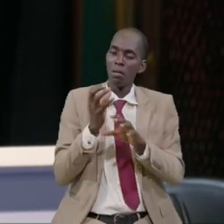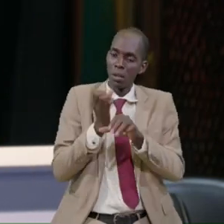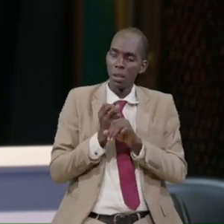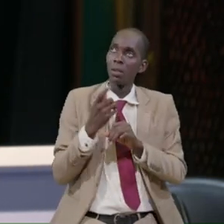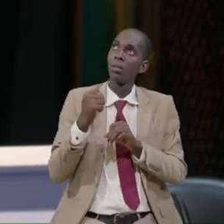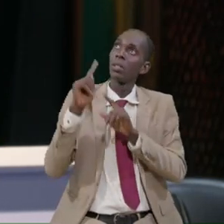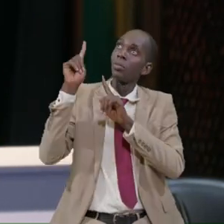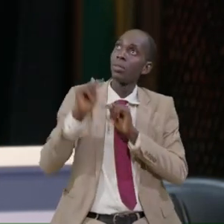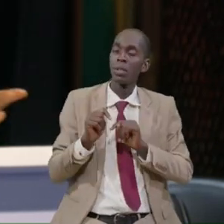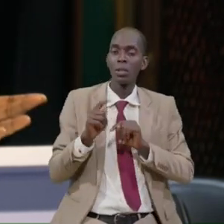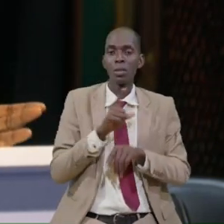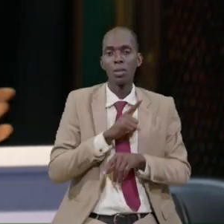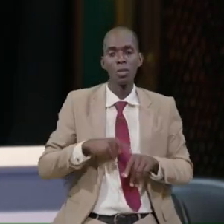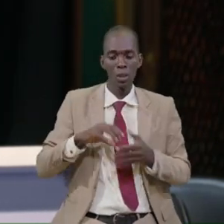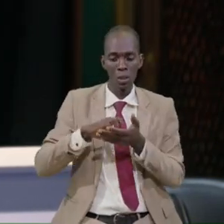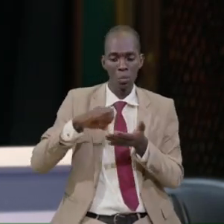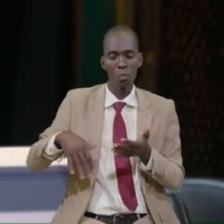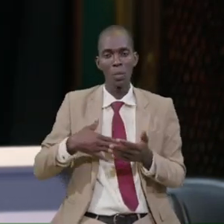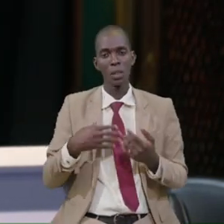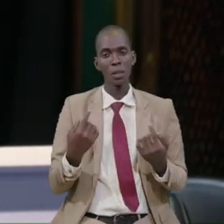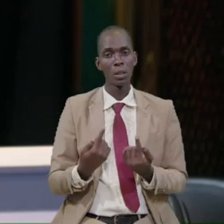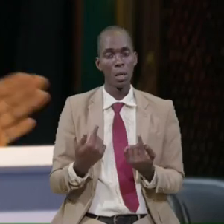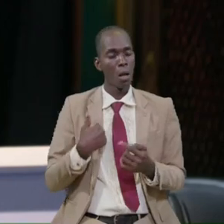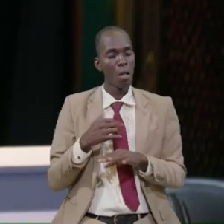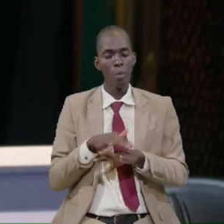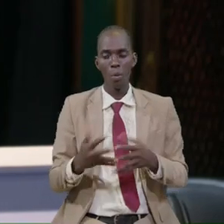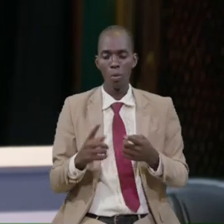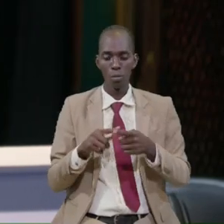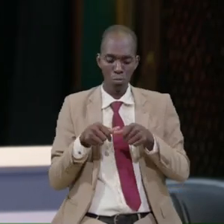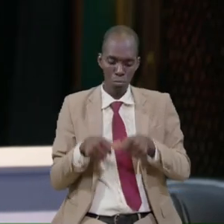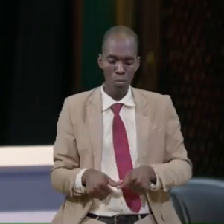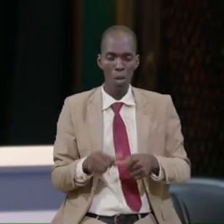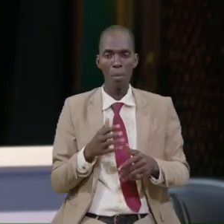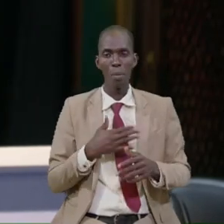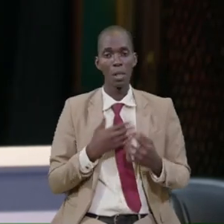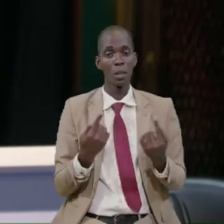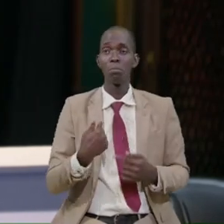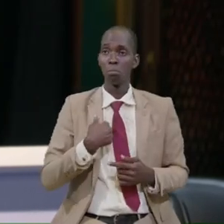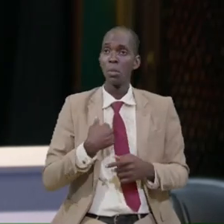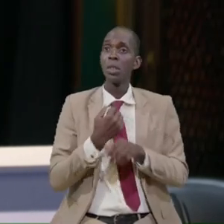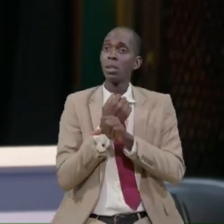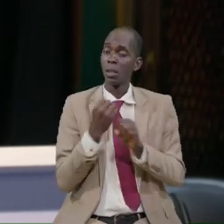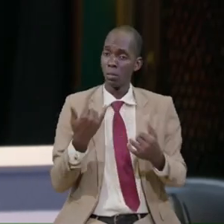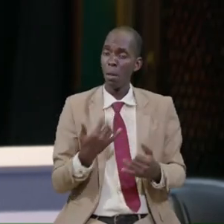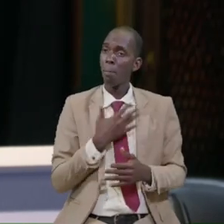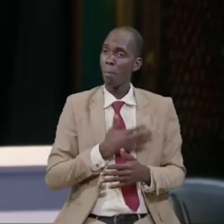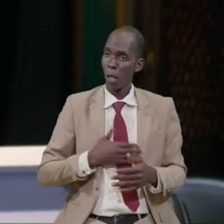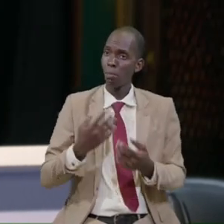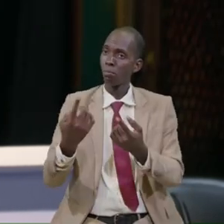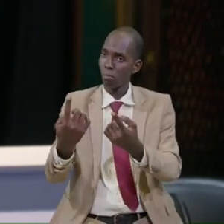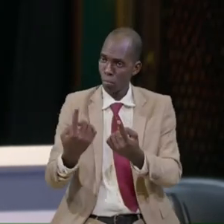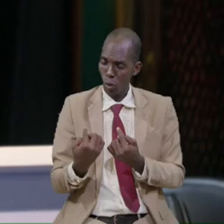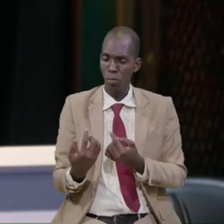trfer le Seigneur a Ôé mes péchés je ne vais plus demeurer pécheur je suis né de nouveau M maintenant s'il vous plaît venez